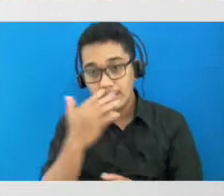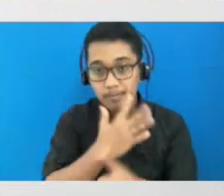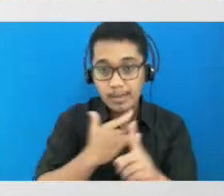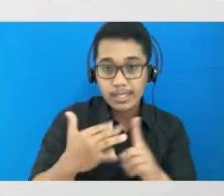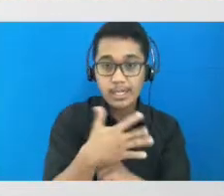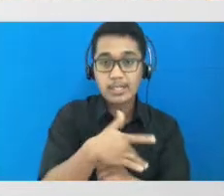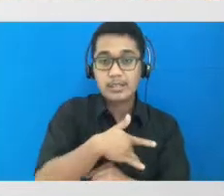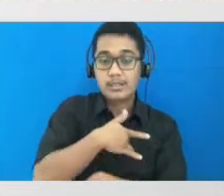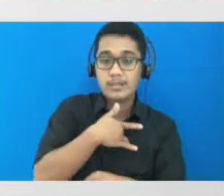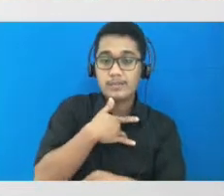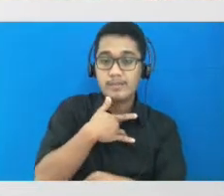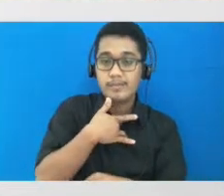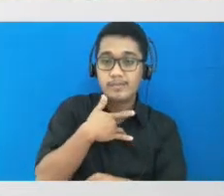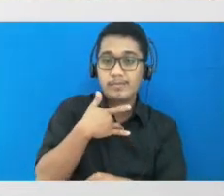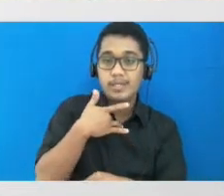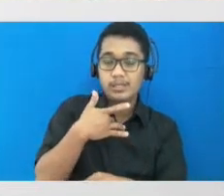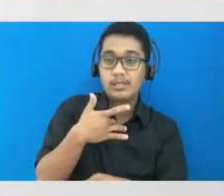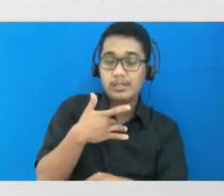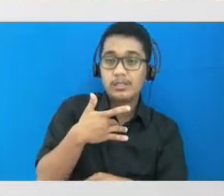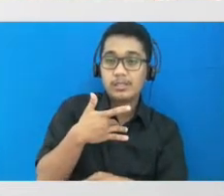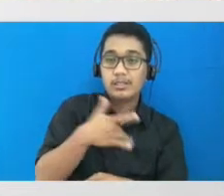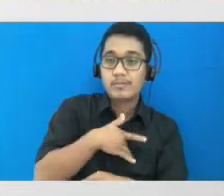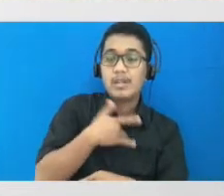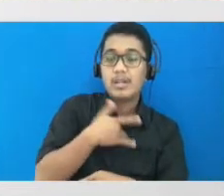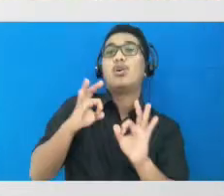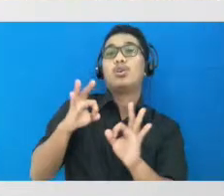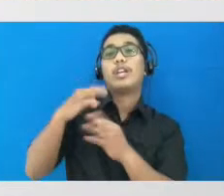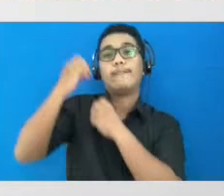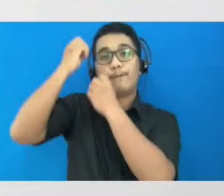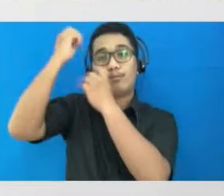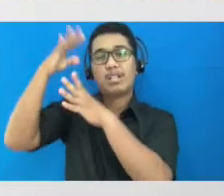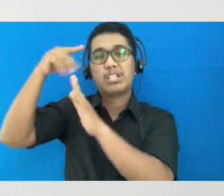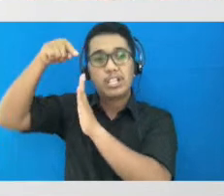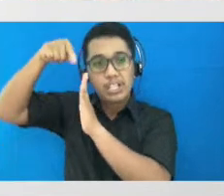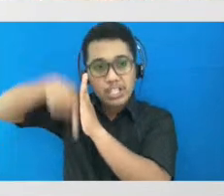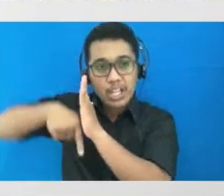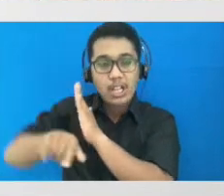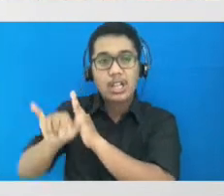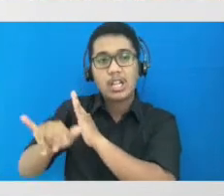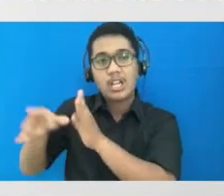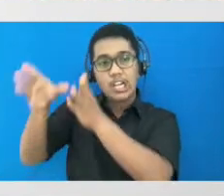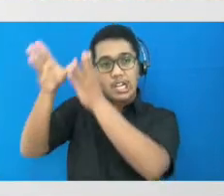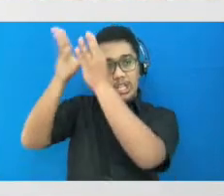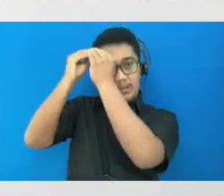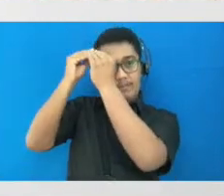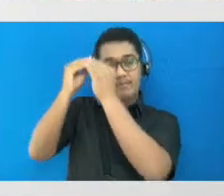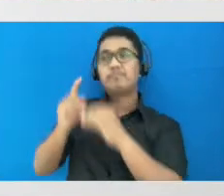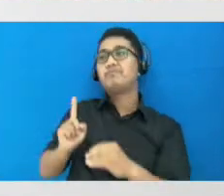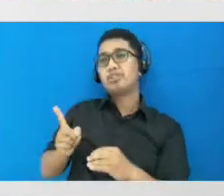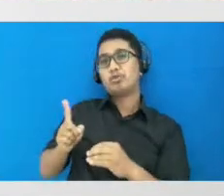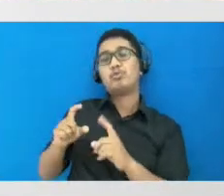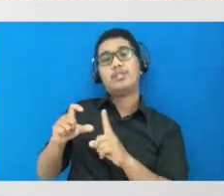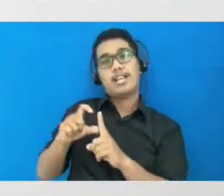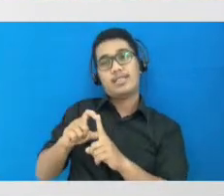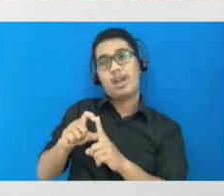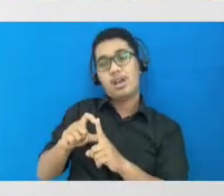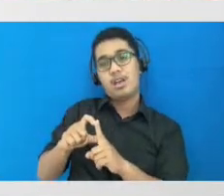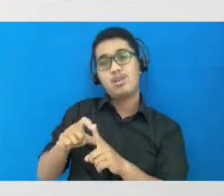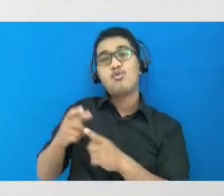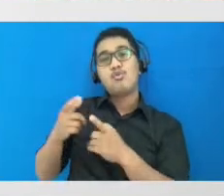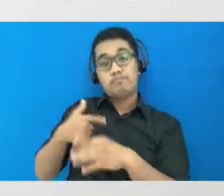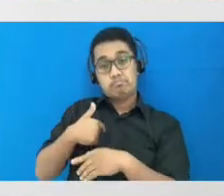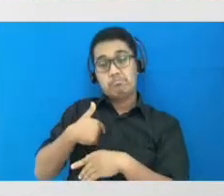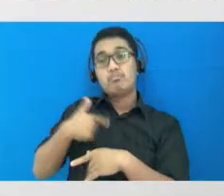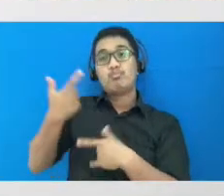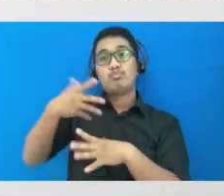merasa terpenuhi nih, terinformasi dengan jelas bahwa memang data mereka bocor di sebuah